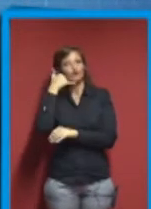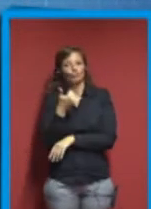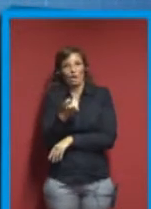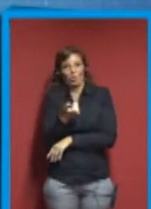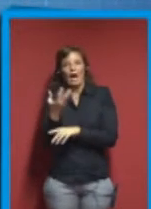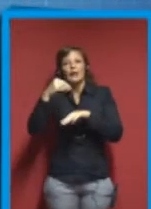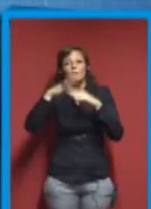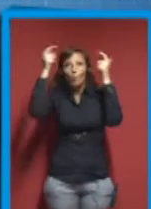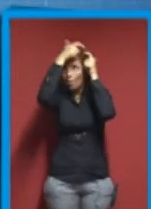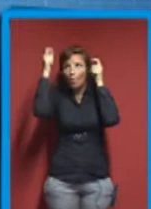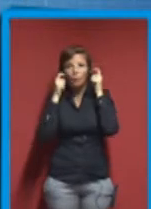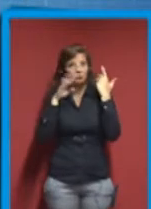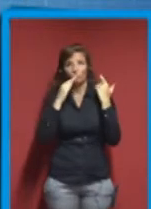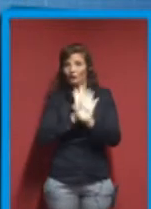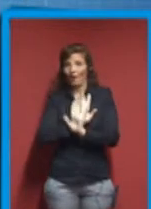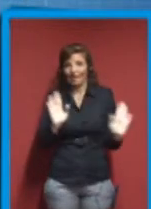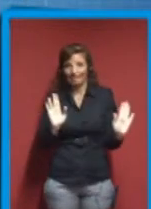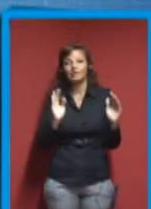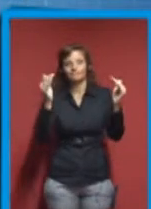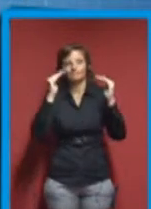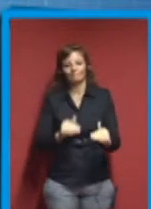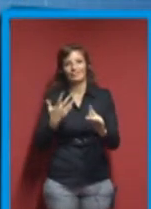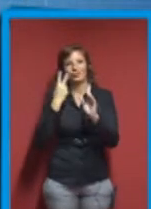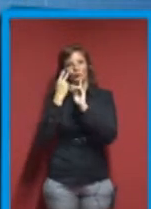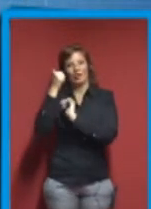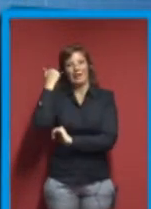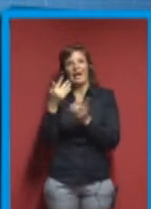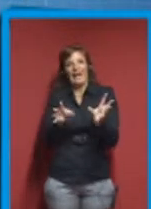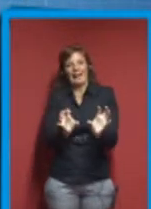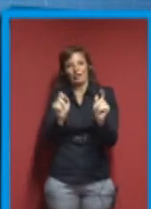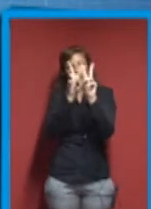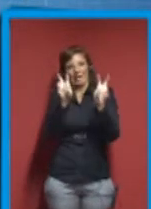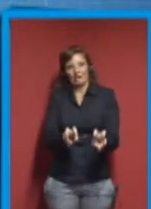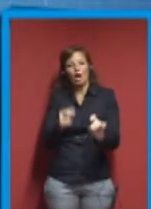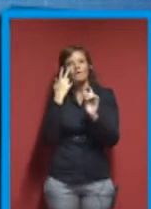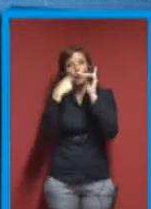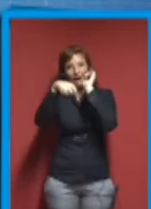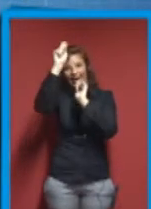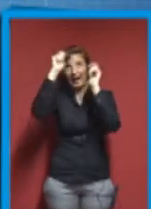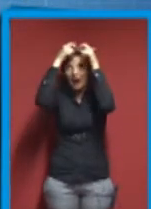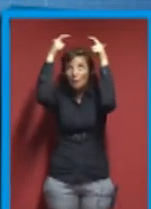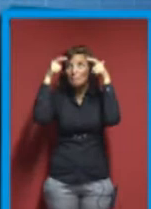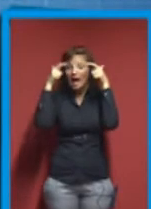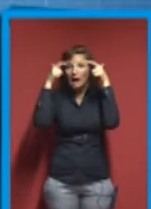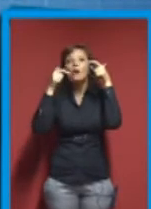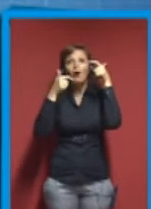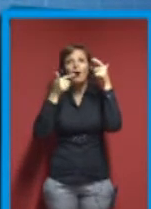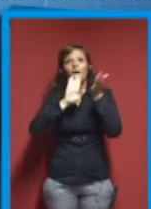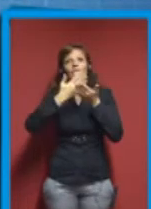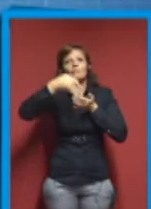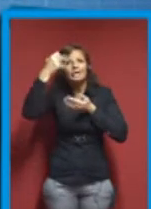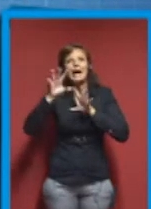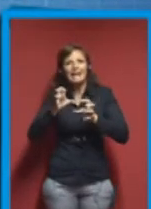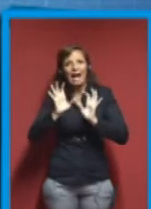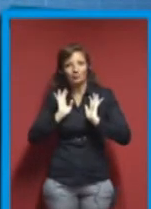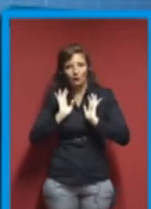cuffie. Qua abbiamo la radio electronics, vediamo un cappello che funge da radio.